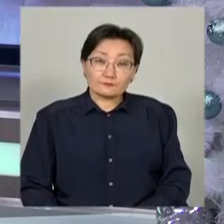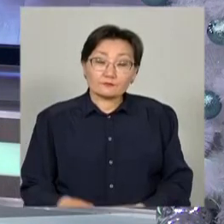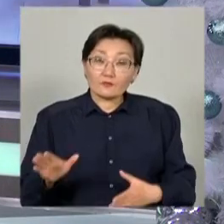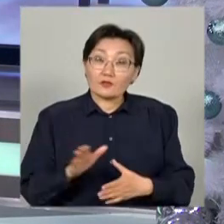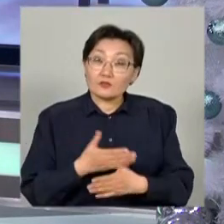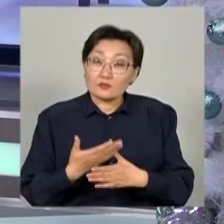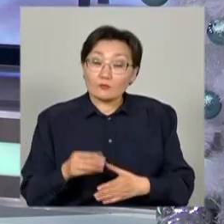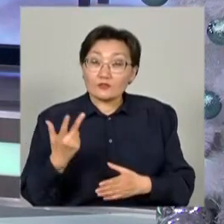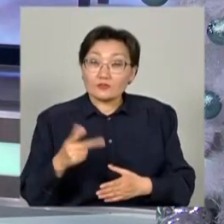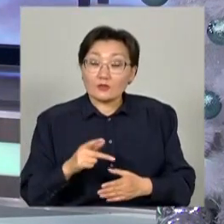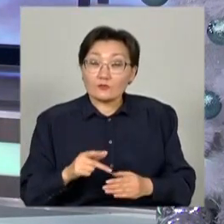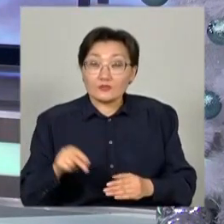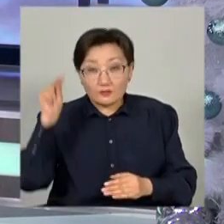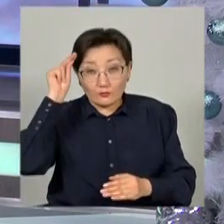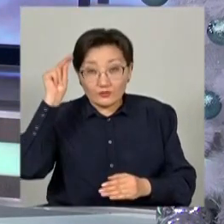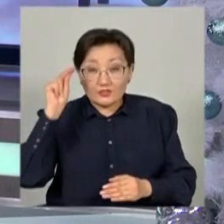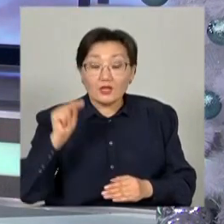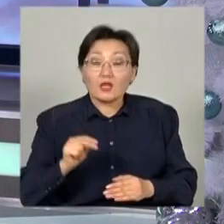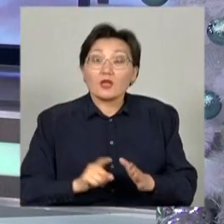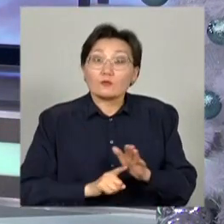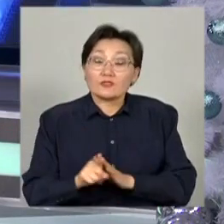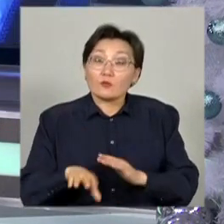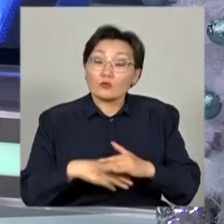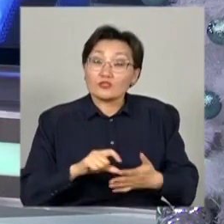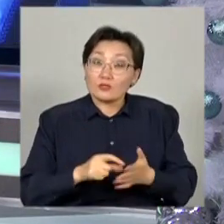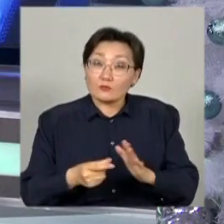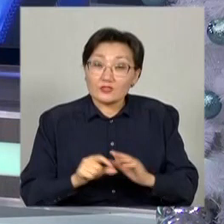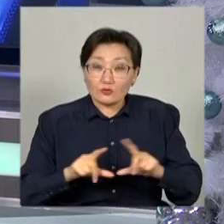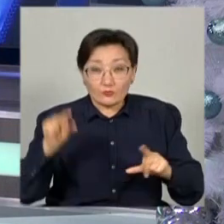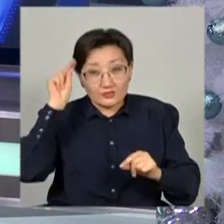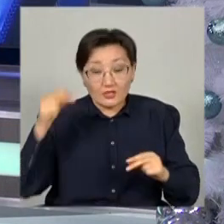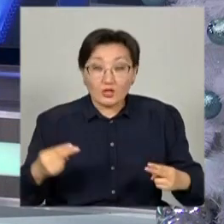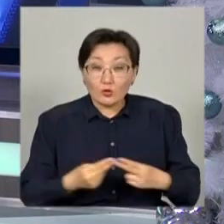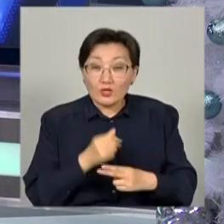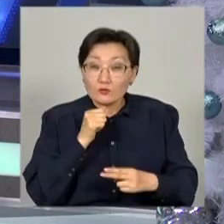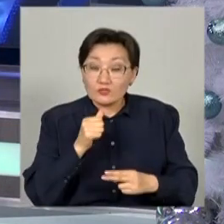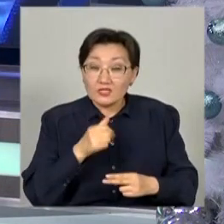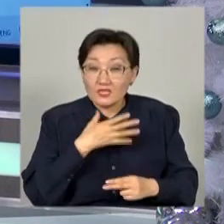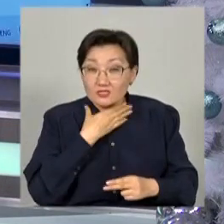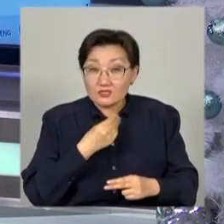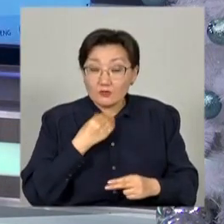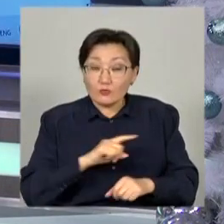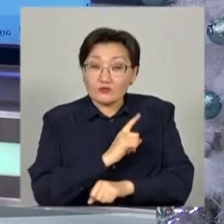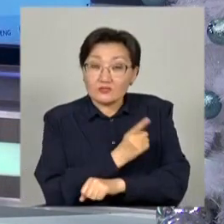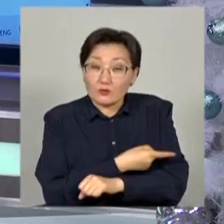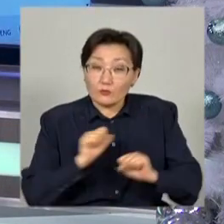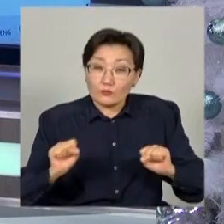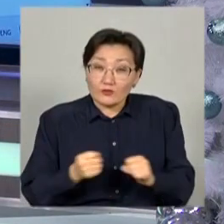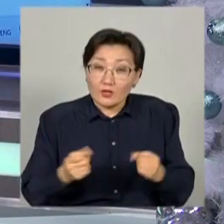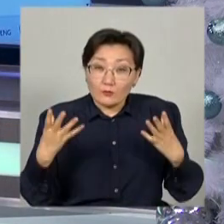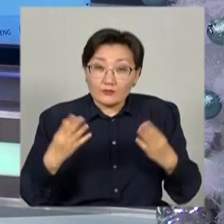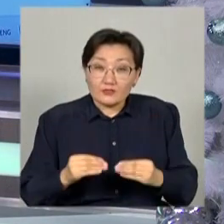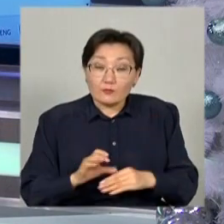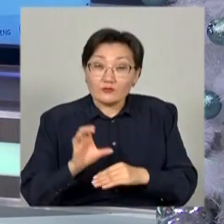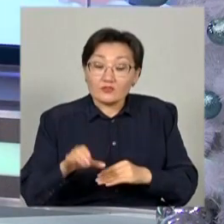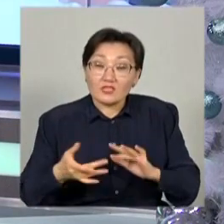Между тем, третья учебная четверть началась с пустых классов в школах Астаны, Кустаная и Семея. Из-за сильных морозов учеников